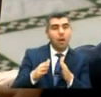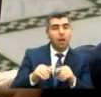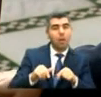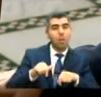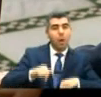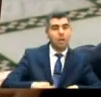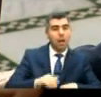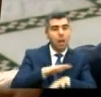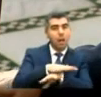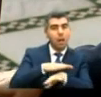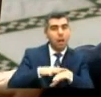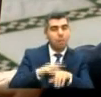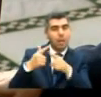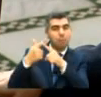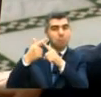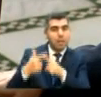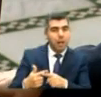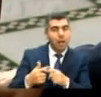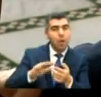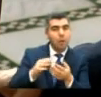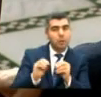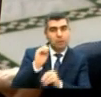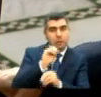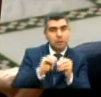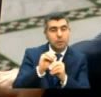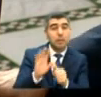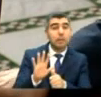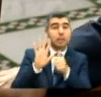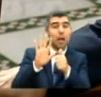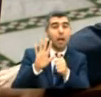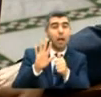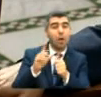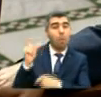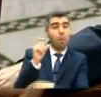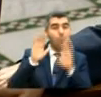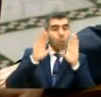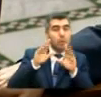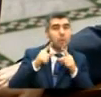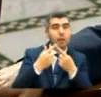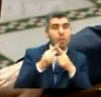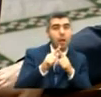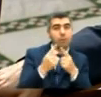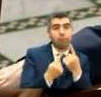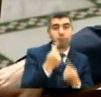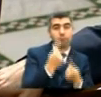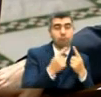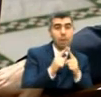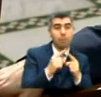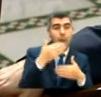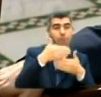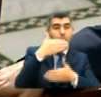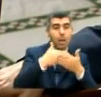العامل اعتمادا للقيام بدراسه تتعلق بستة مساجد مهدده وعمليات ازاله الخطر والهد بالنسبه